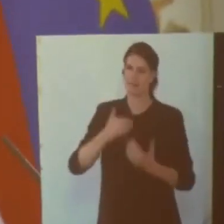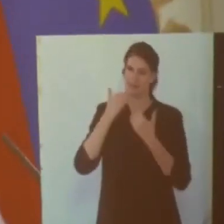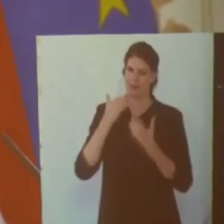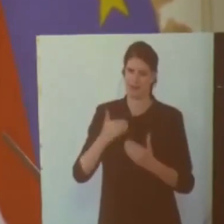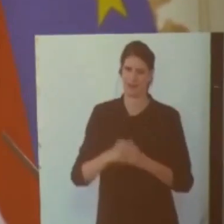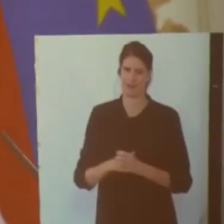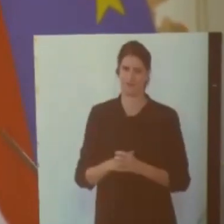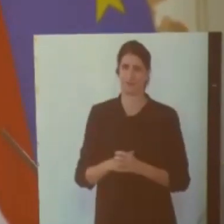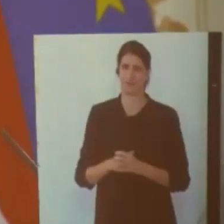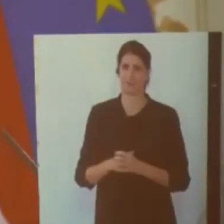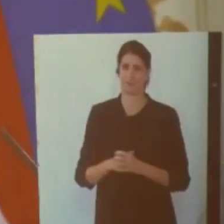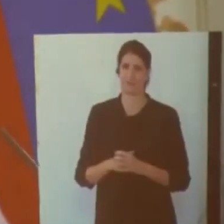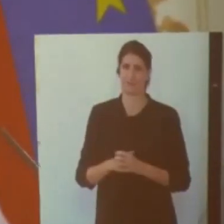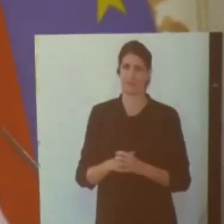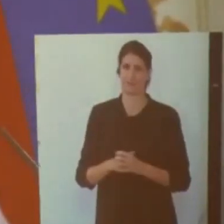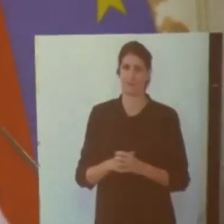es mit einer Bitte.